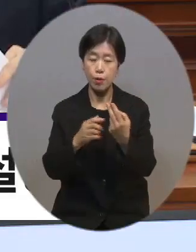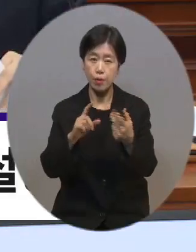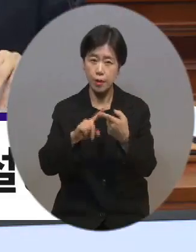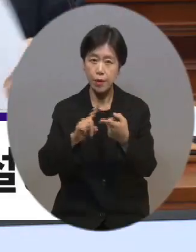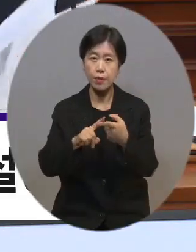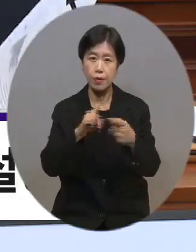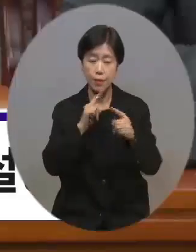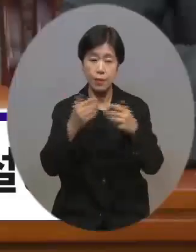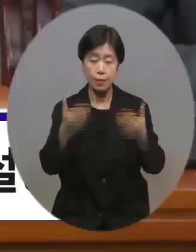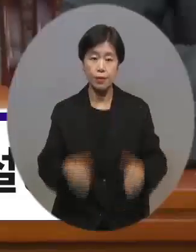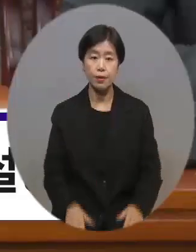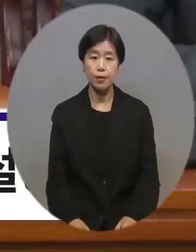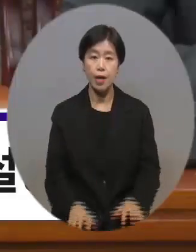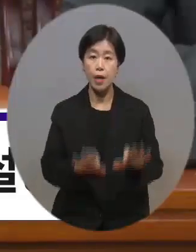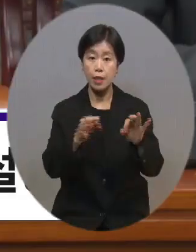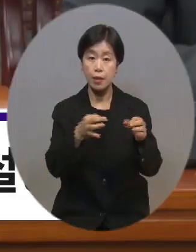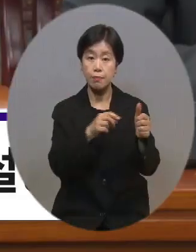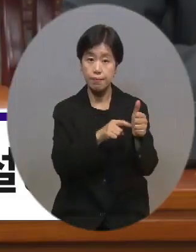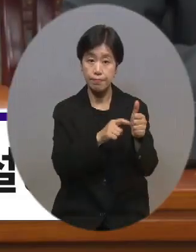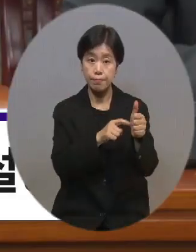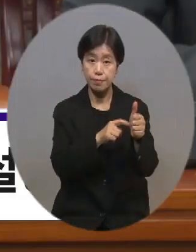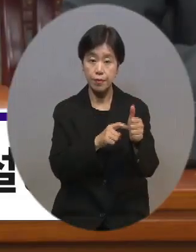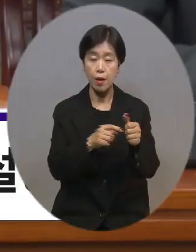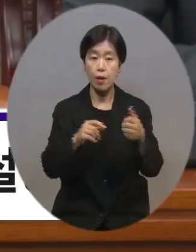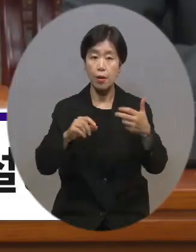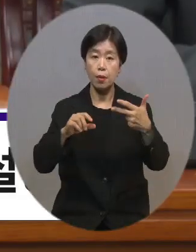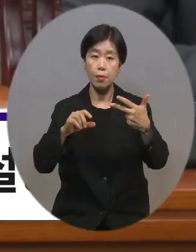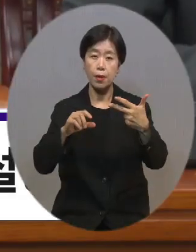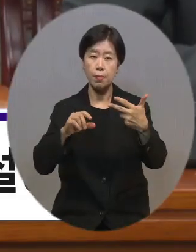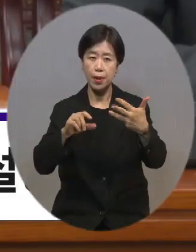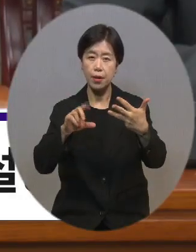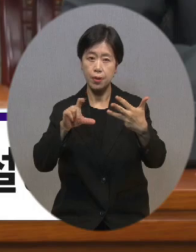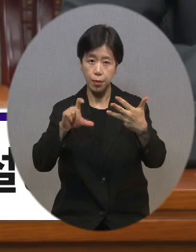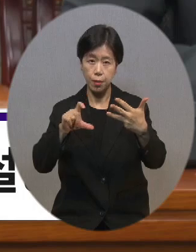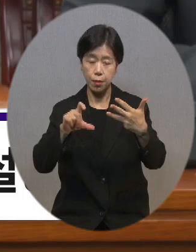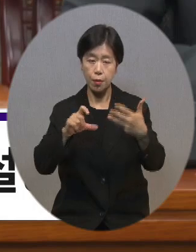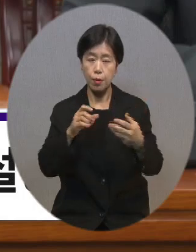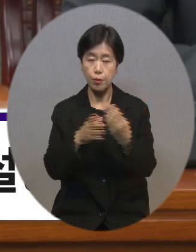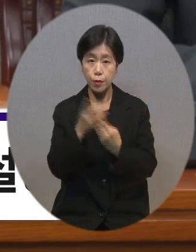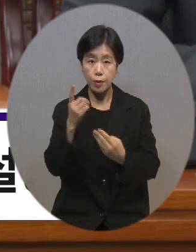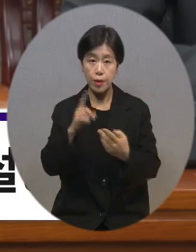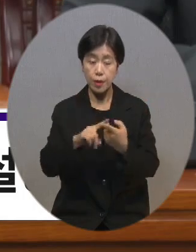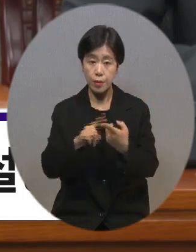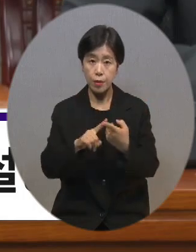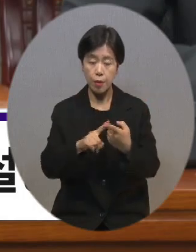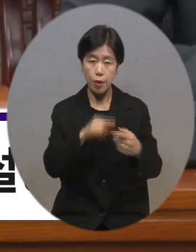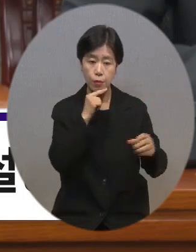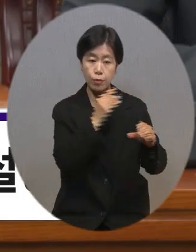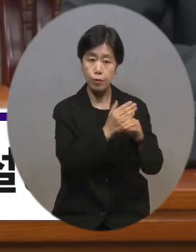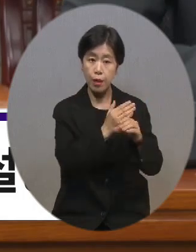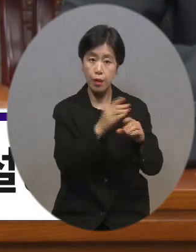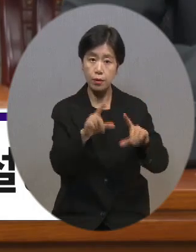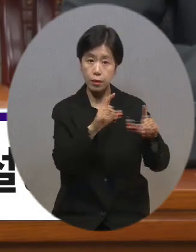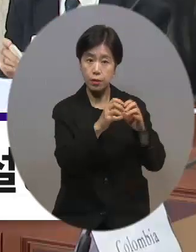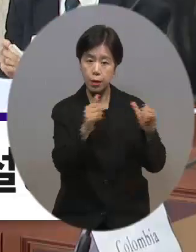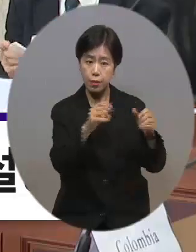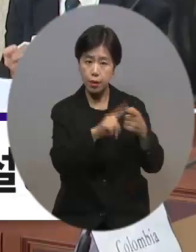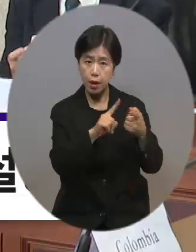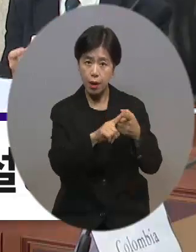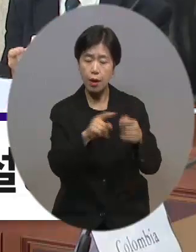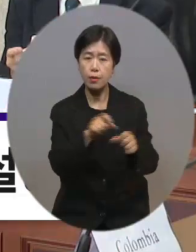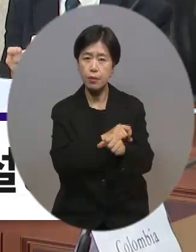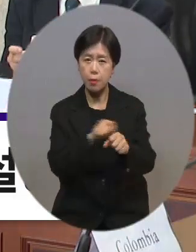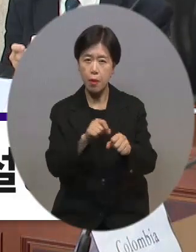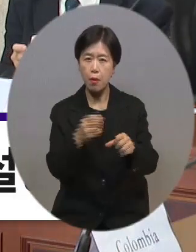차관은 인사말에서 8.15 통일 독트린은 북한 정권뿐만 아니라 북한 주민에 대한 구체적인 메시지를 담고 있고